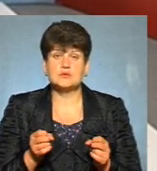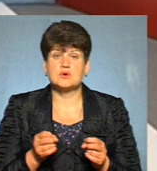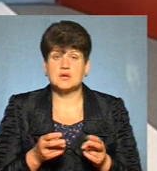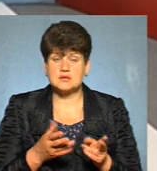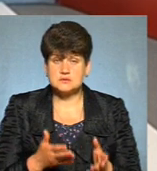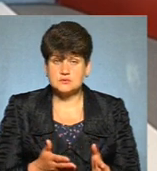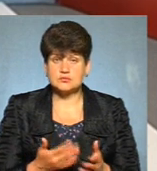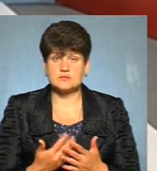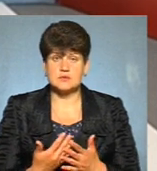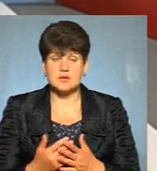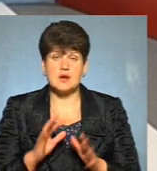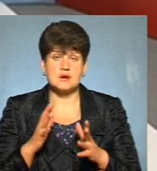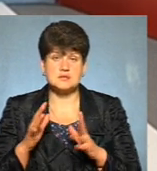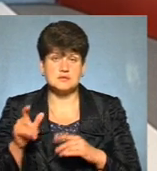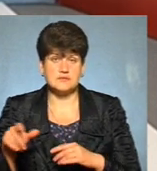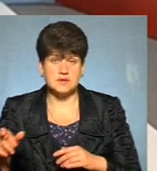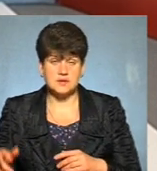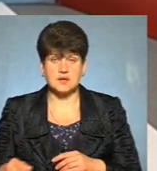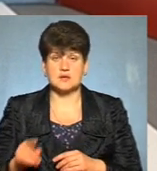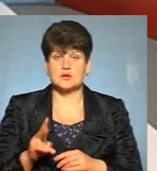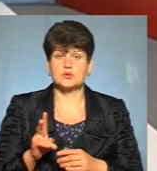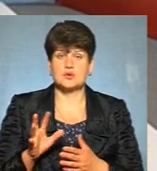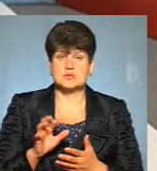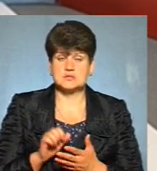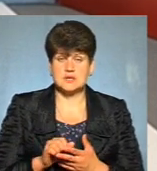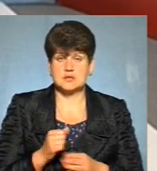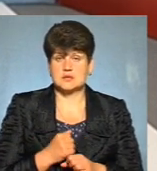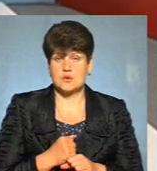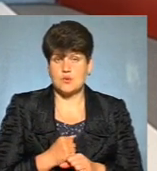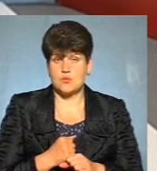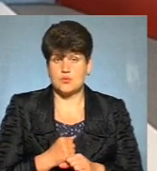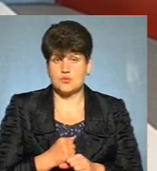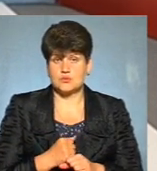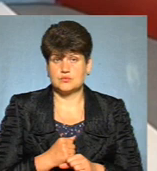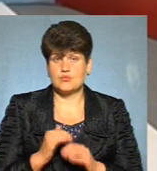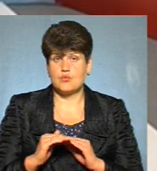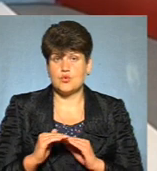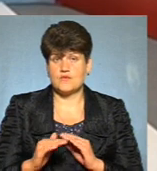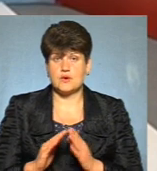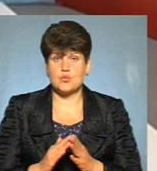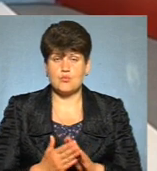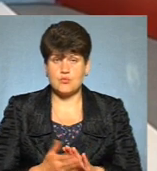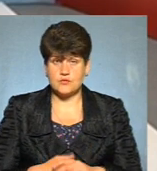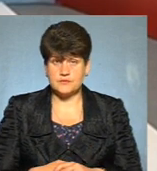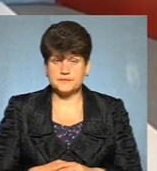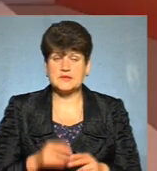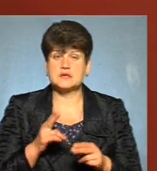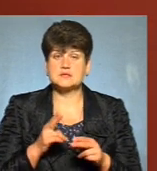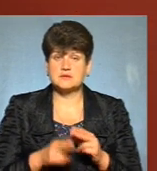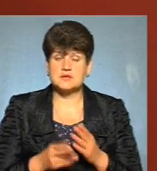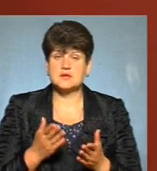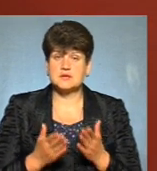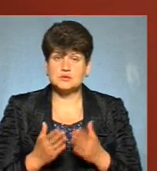Це, зокрема, лісівники і ті, хто зайняті роботами в польових умовах. І на завершення,